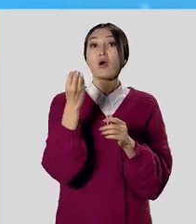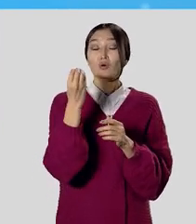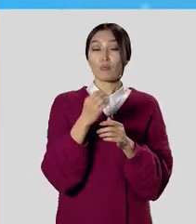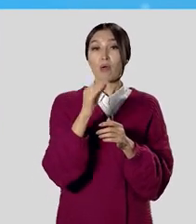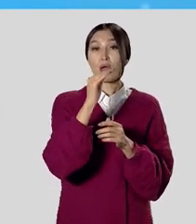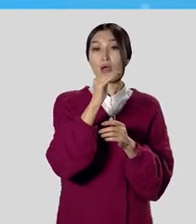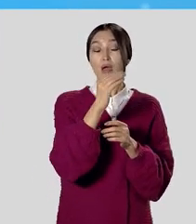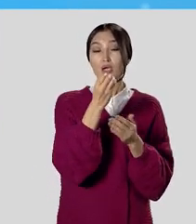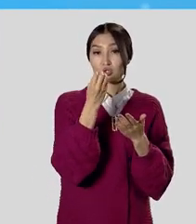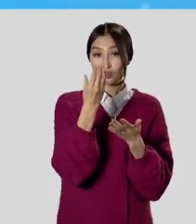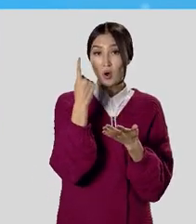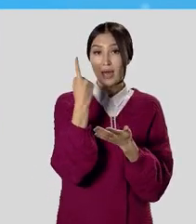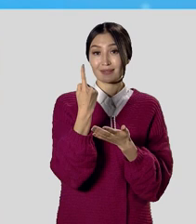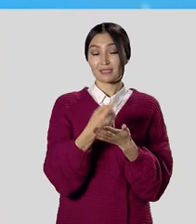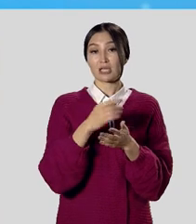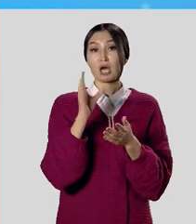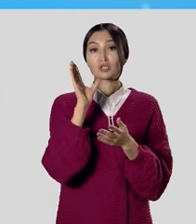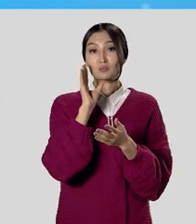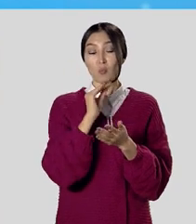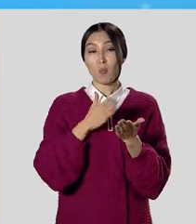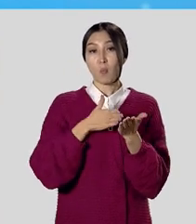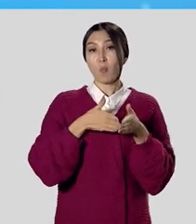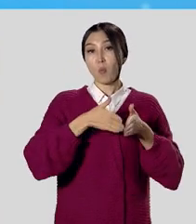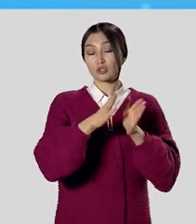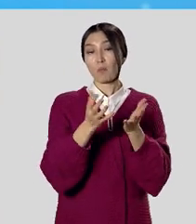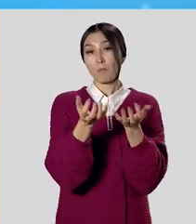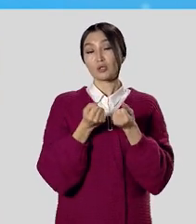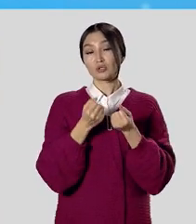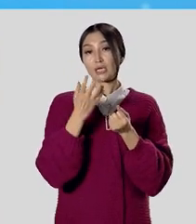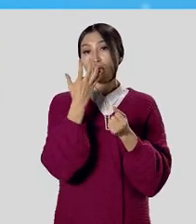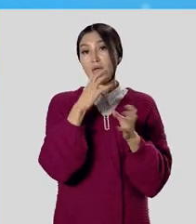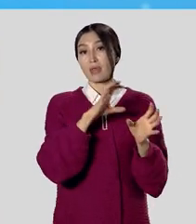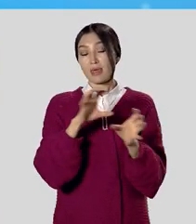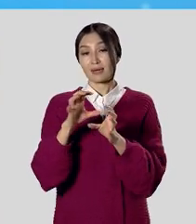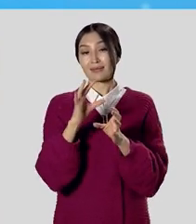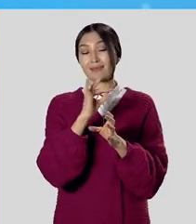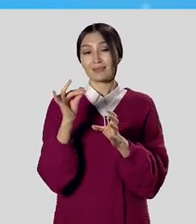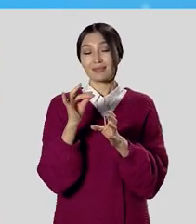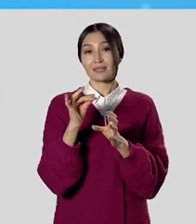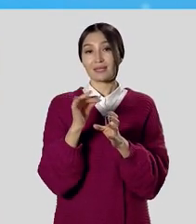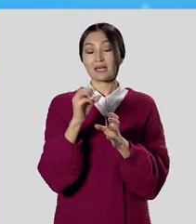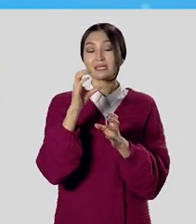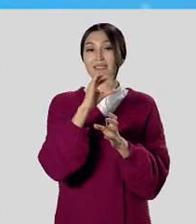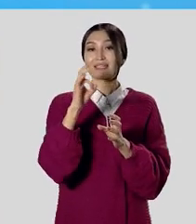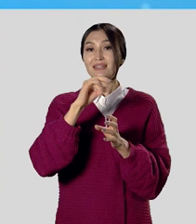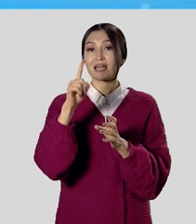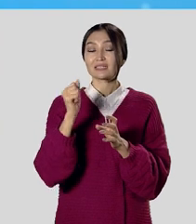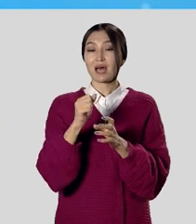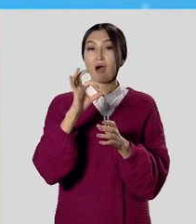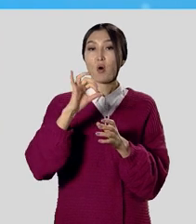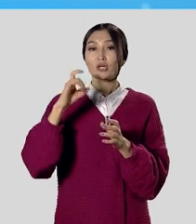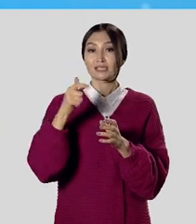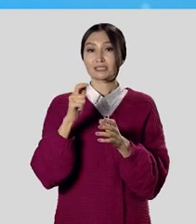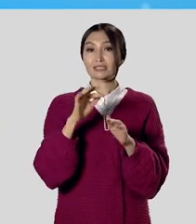фотосинтеза, известен еще один способ получения энергии и синтеза органических